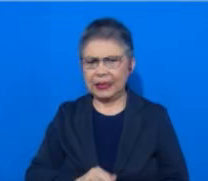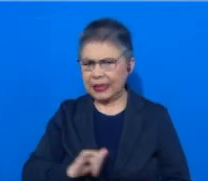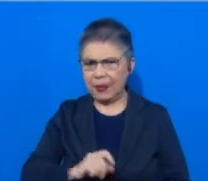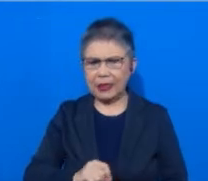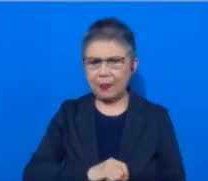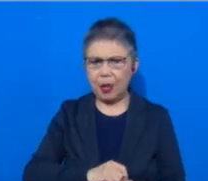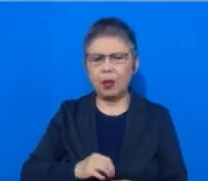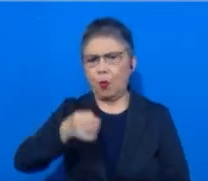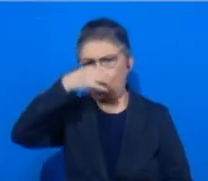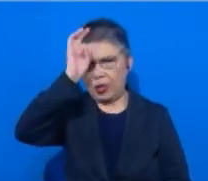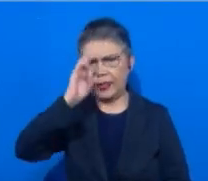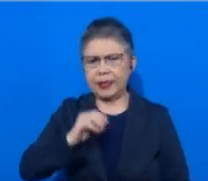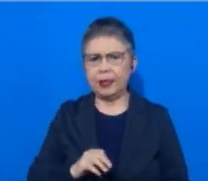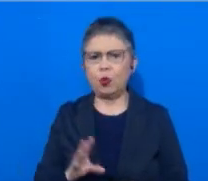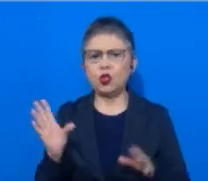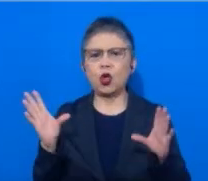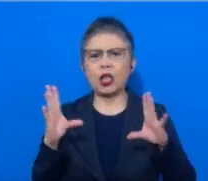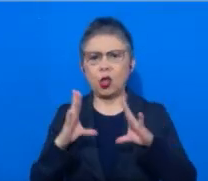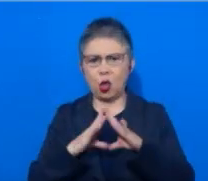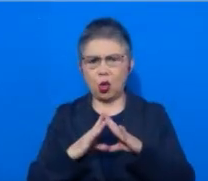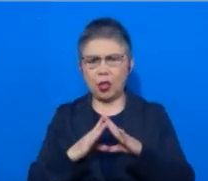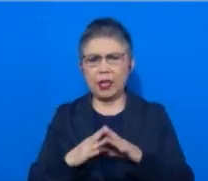Polwan polerkal